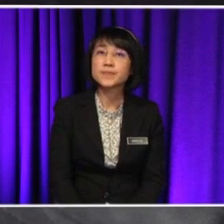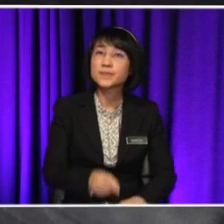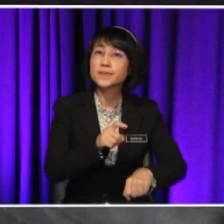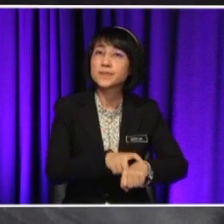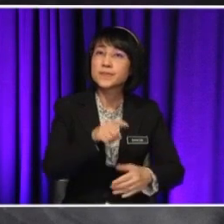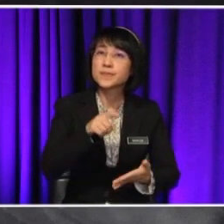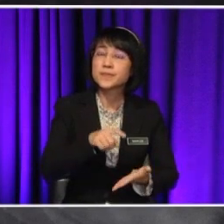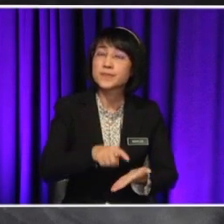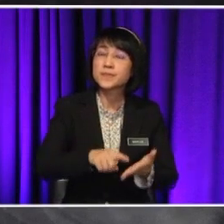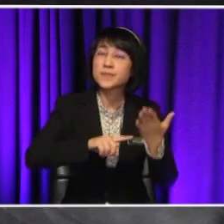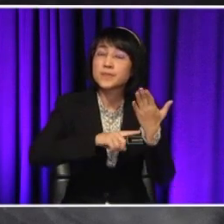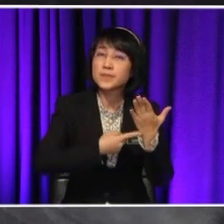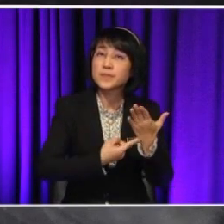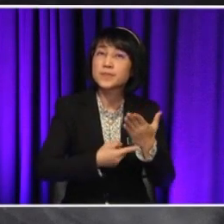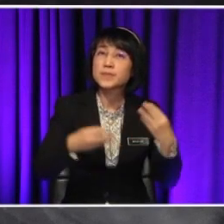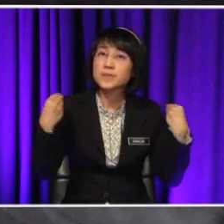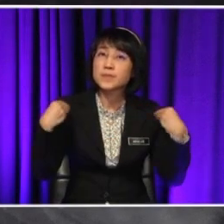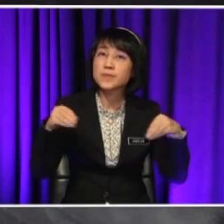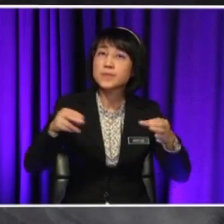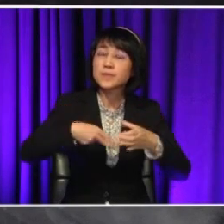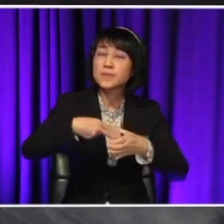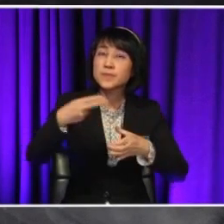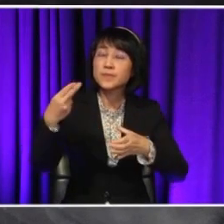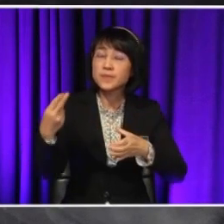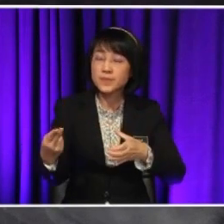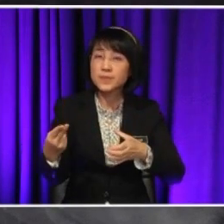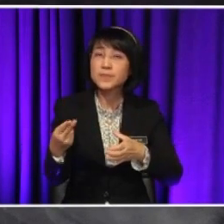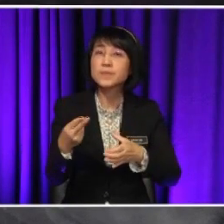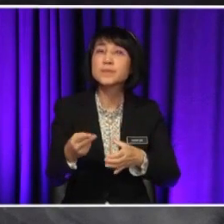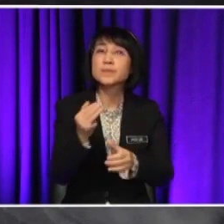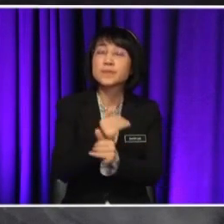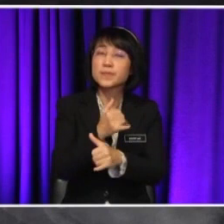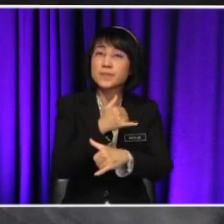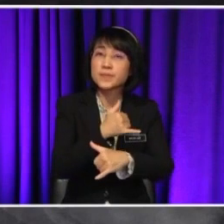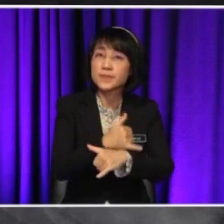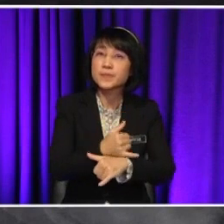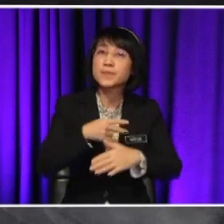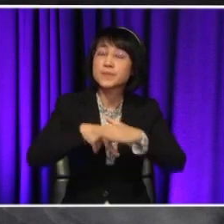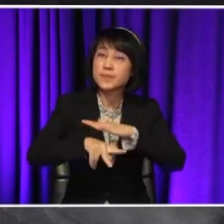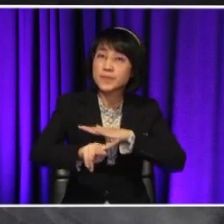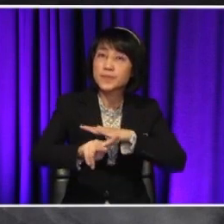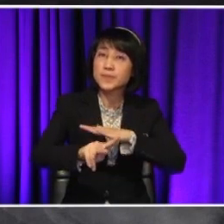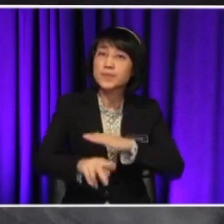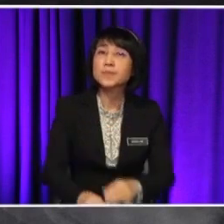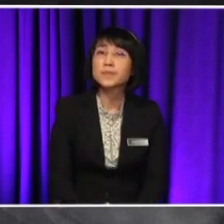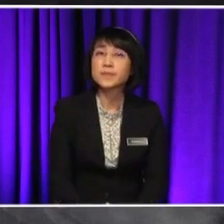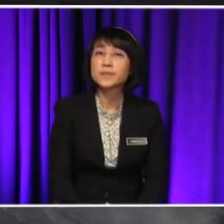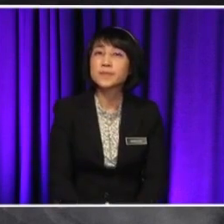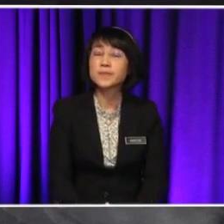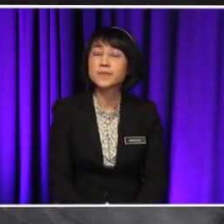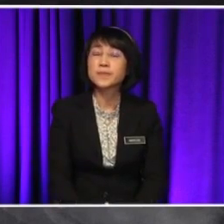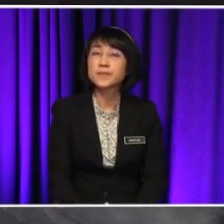mula terjualnya hasil-hasil karya cetakan di pelabuhan